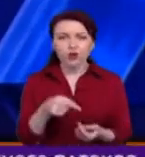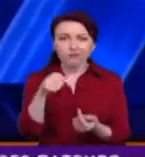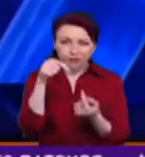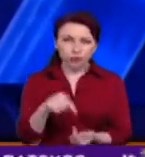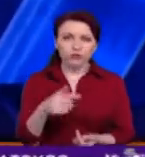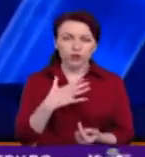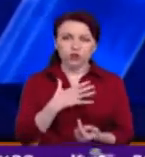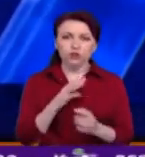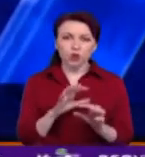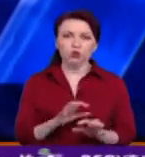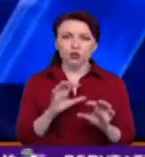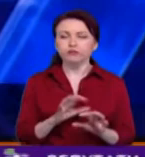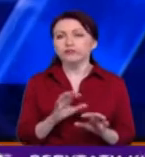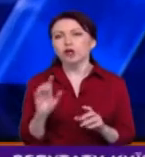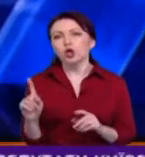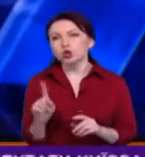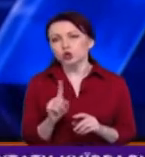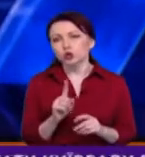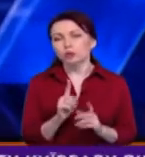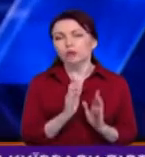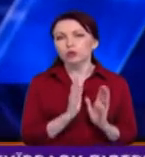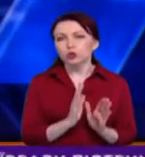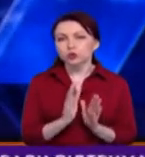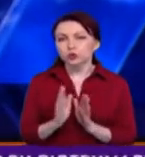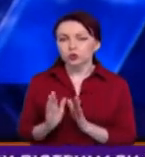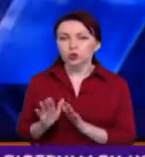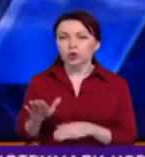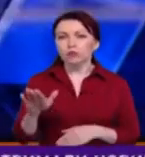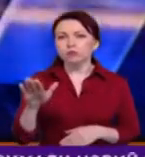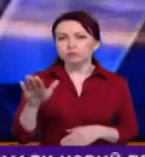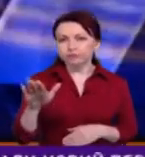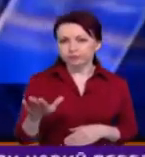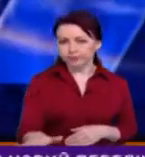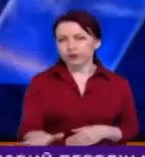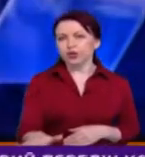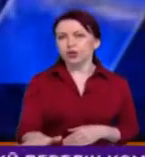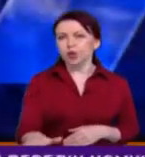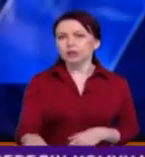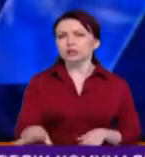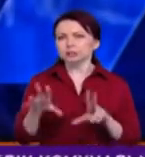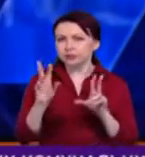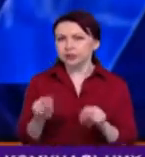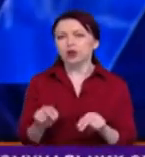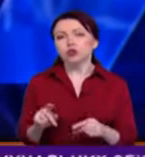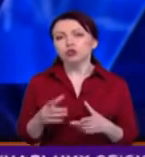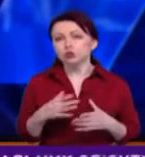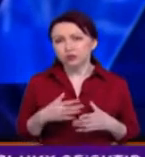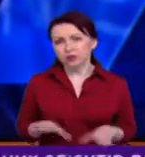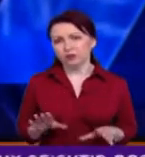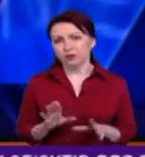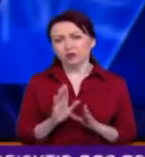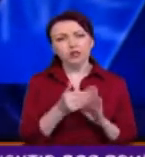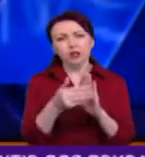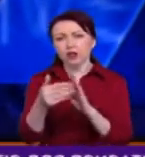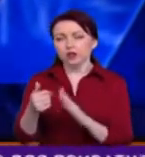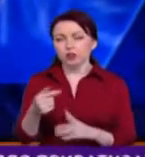нашого законодавства, щоб процедура прийняття присяги новообраним президентом не викликала достатньо багато запитань.